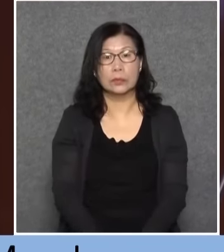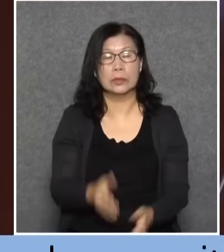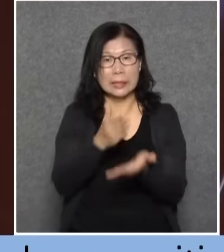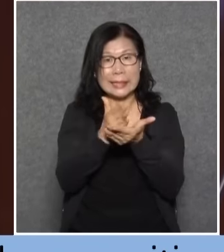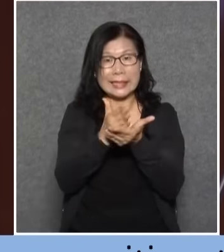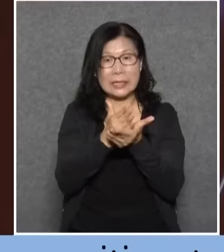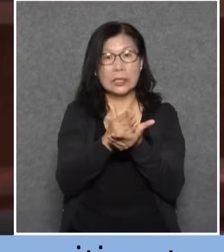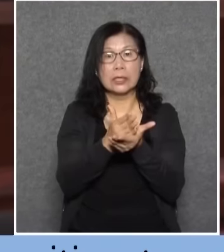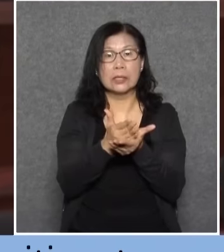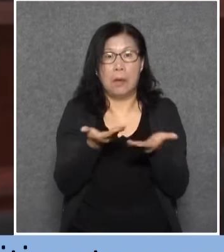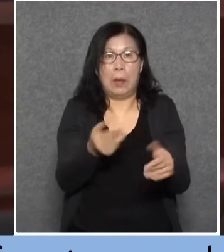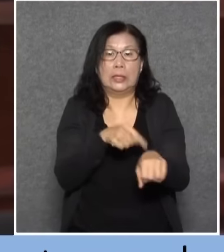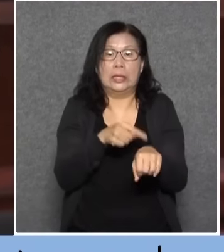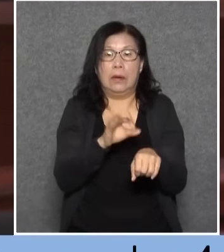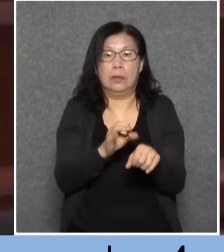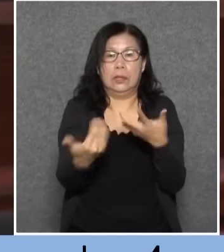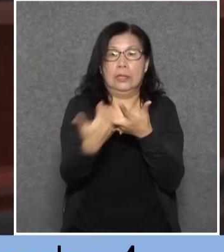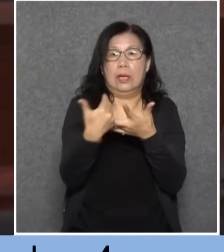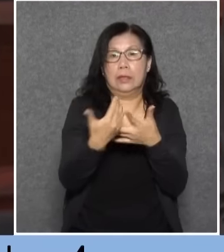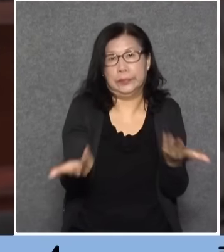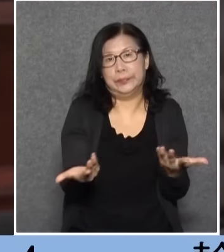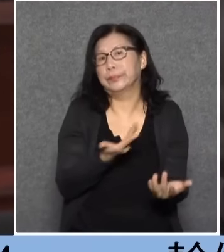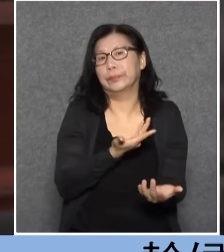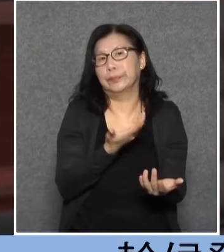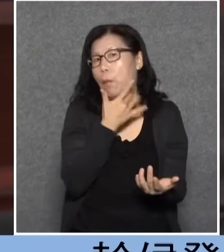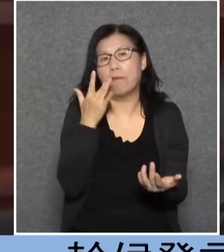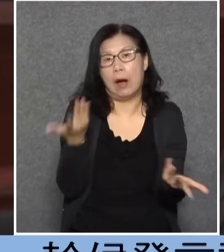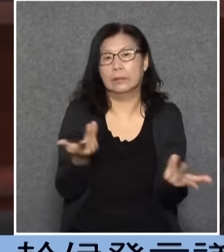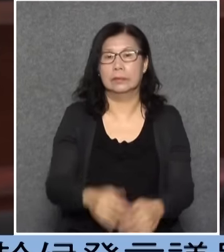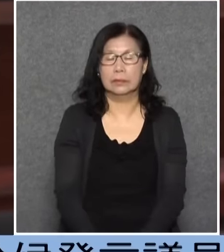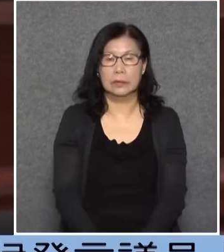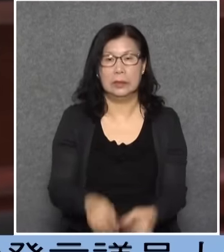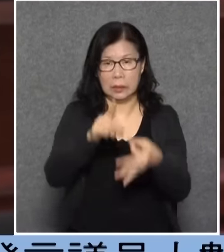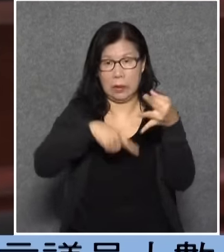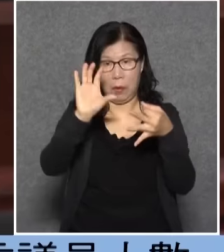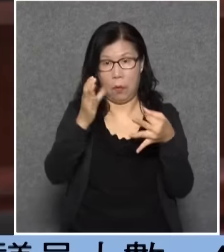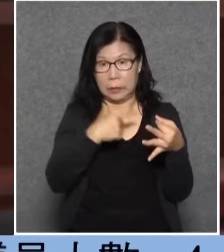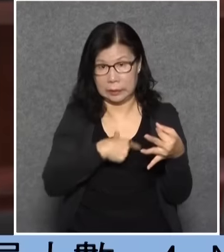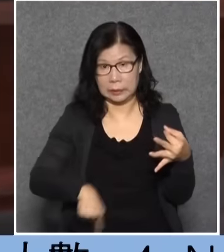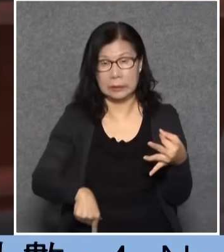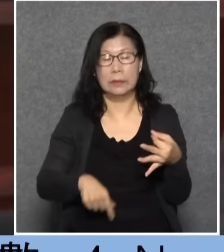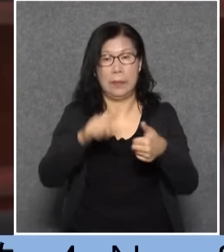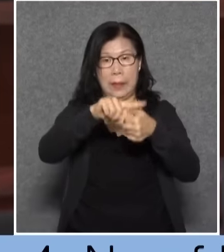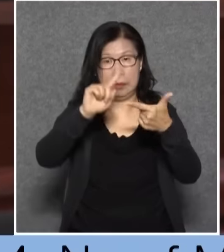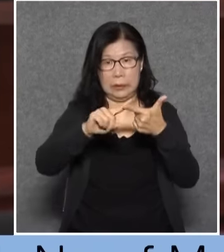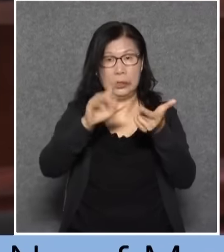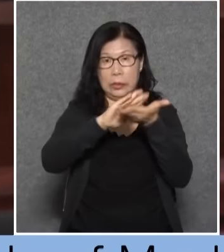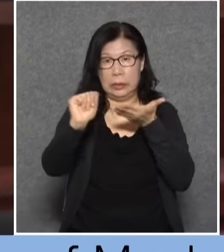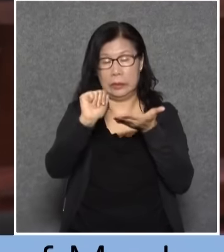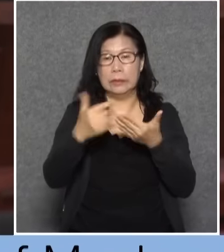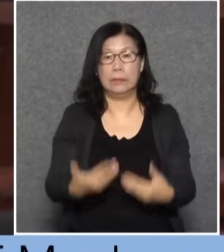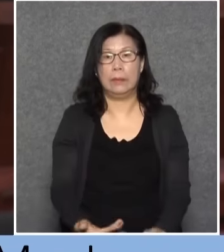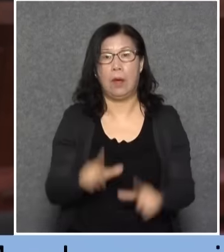他，不過不給時間我，他就打擾我。就黃議員所針對的兩點，我可以好比較清楚地去回